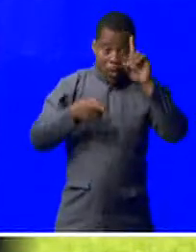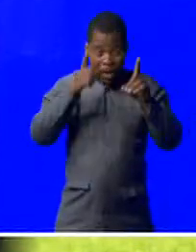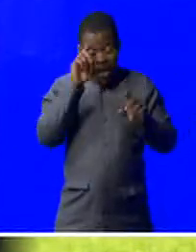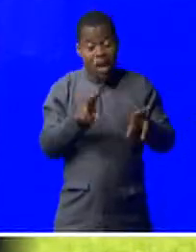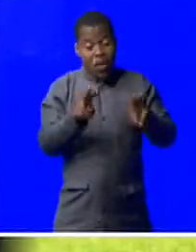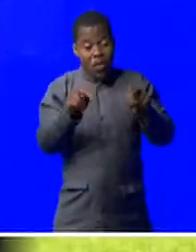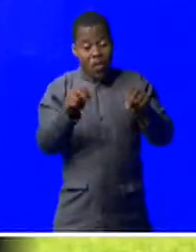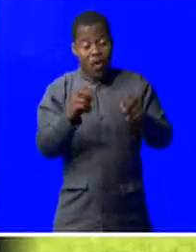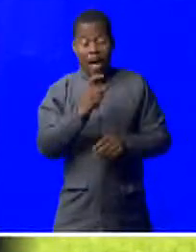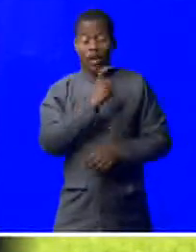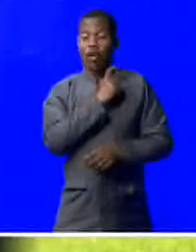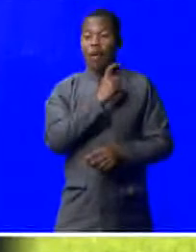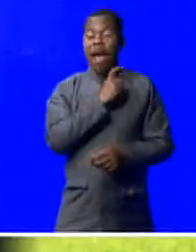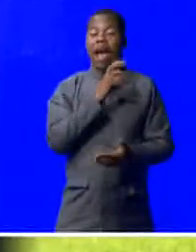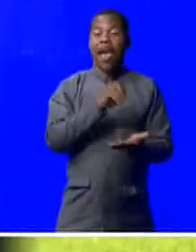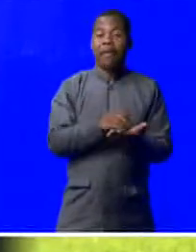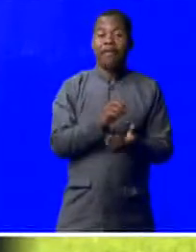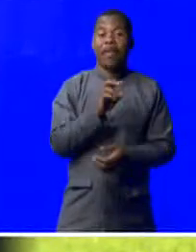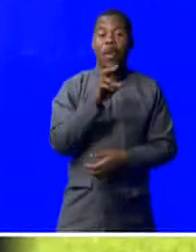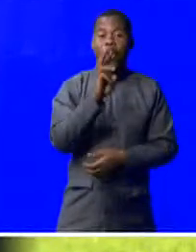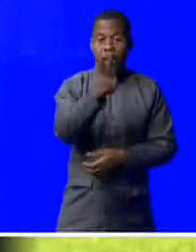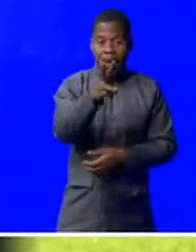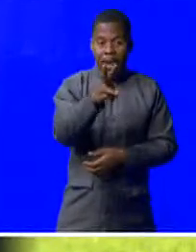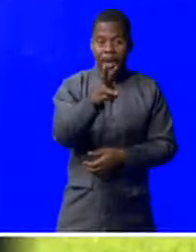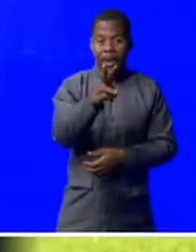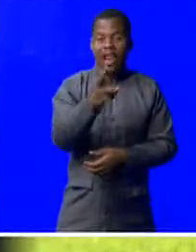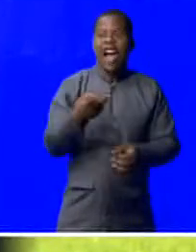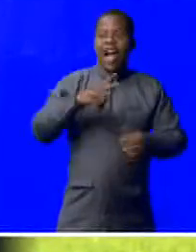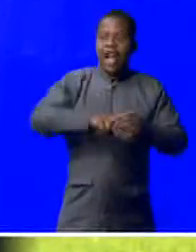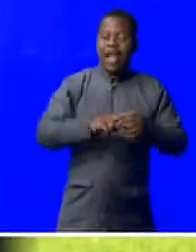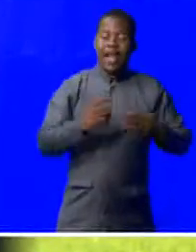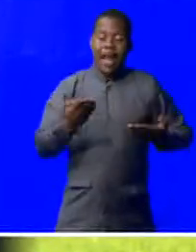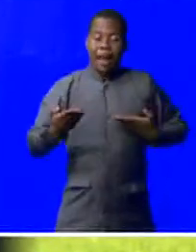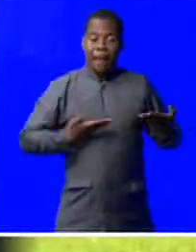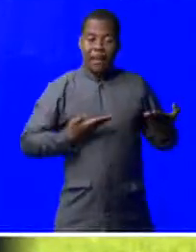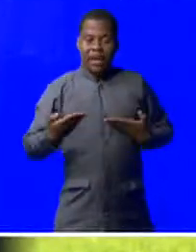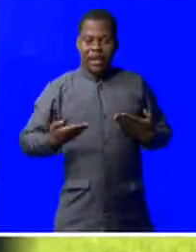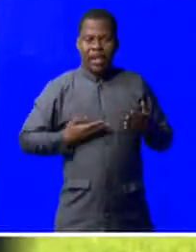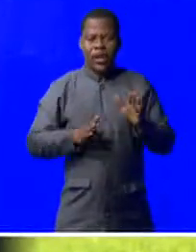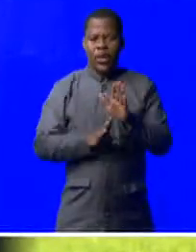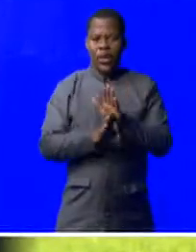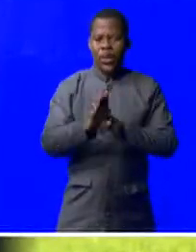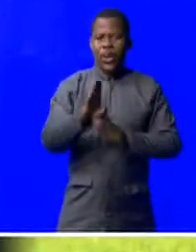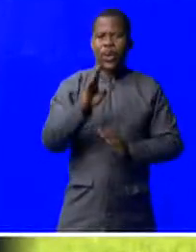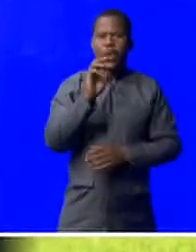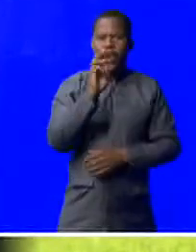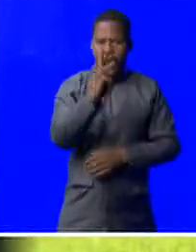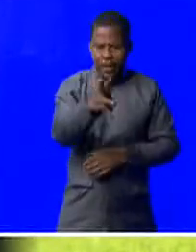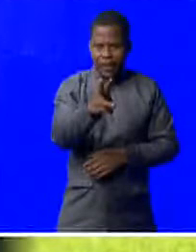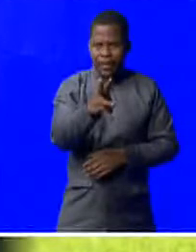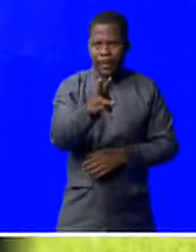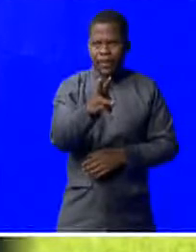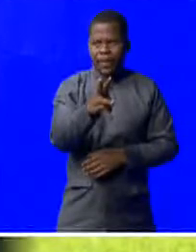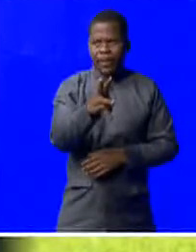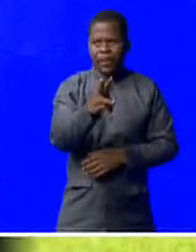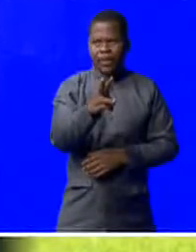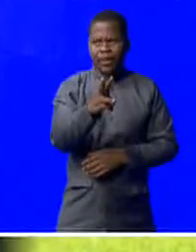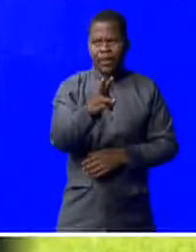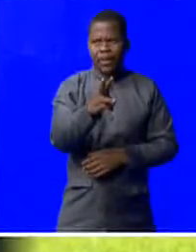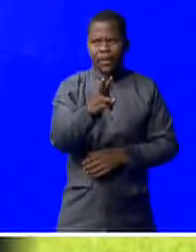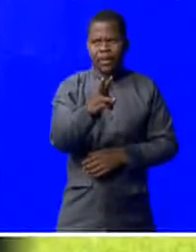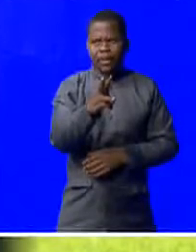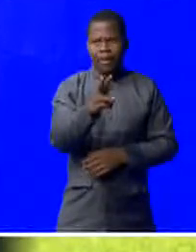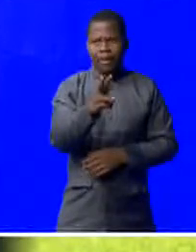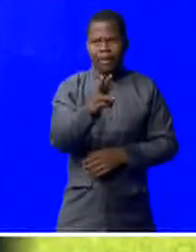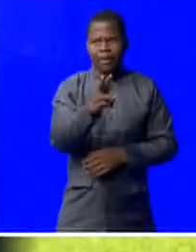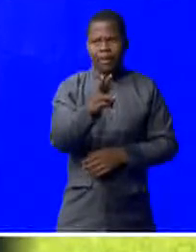opportunities for emaSwati kutsi akwati kutsi atente le misebenzi one, and then